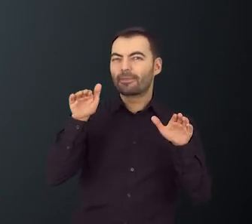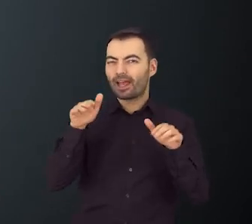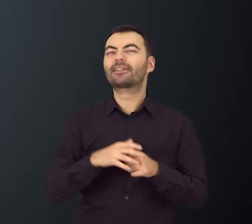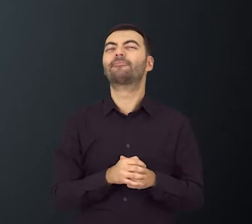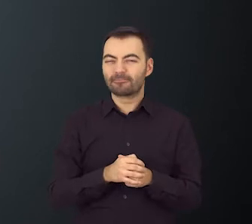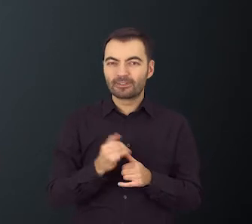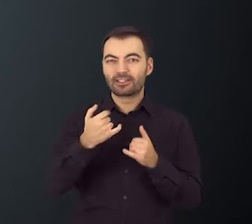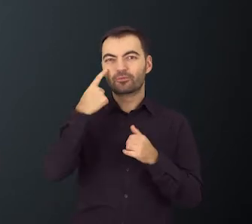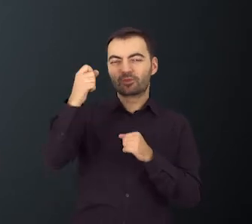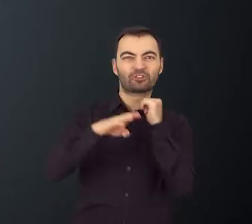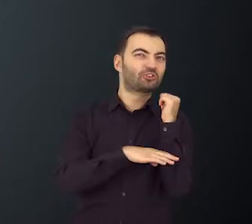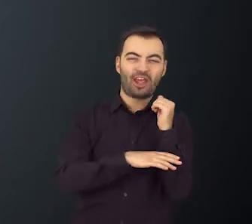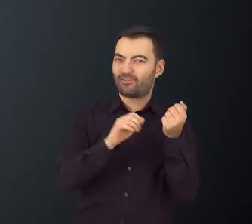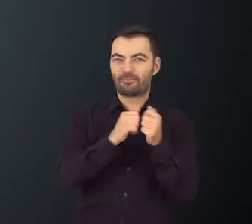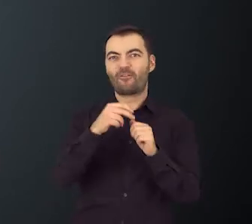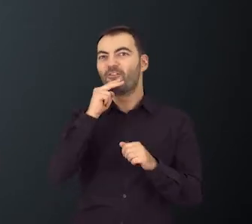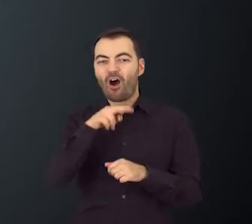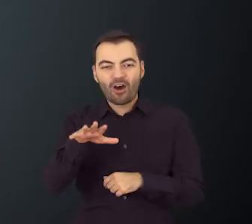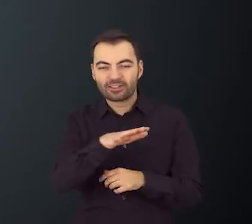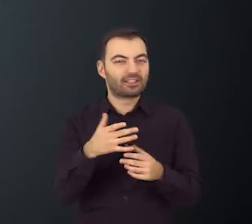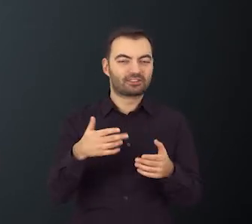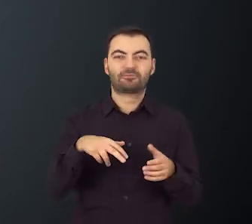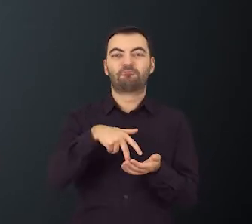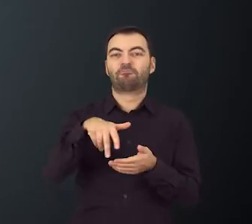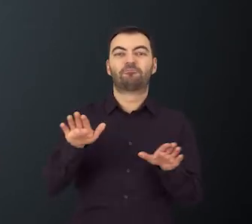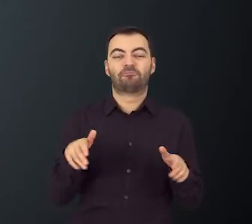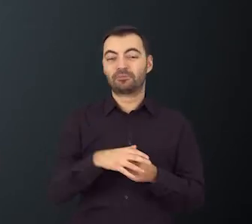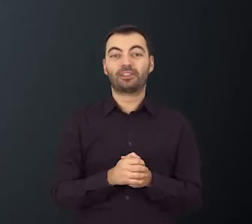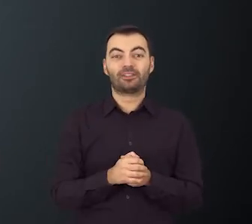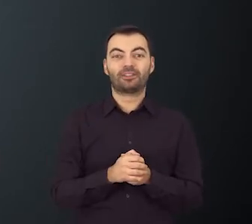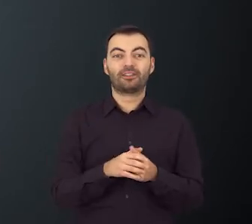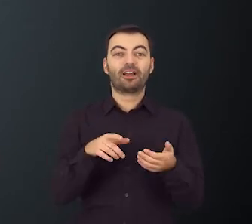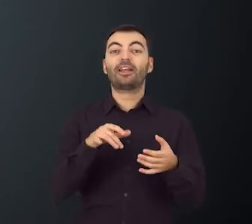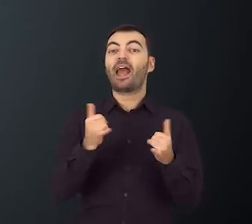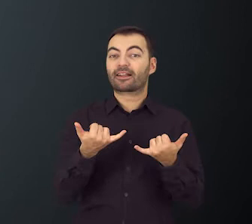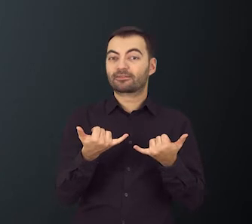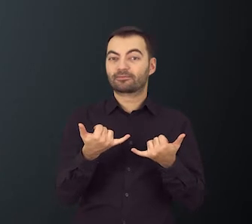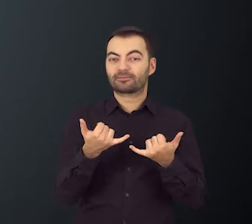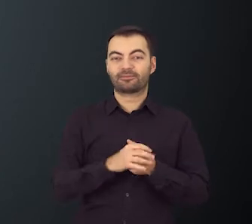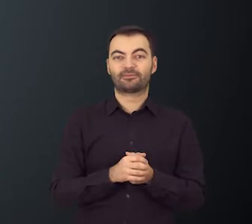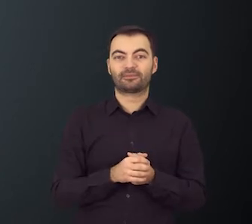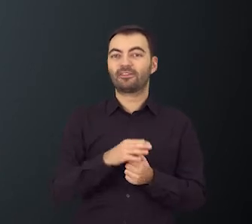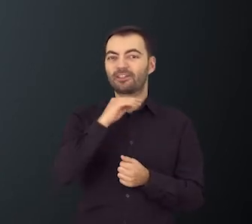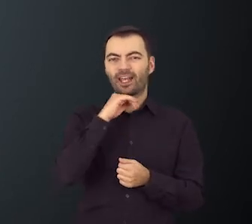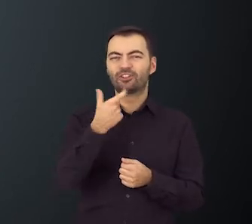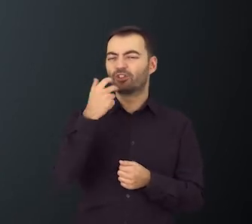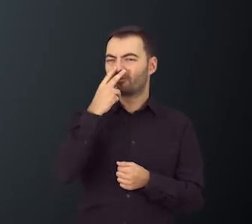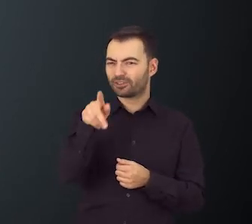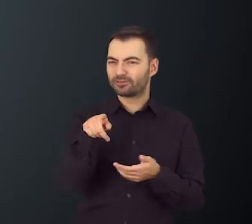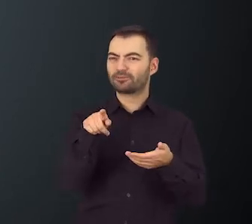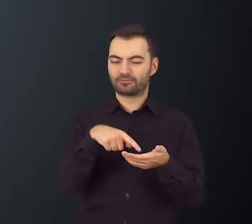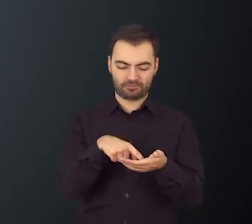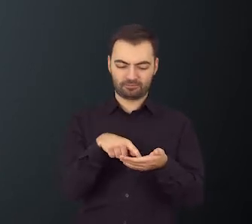ptaka, którego zobaczymy na drzewie, na wodzie czy na ziemi. Możemy znaleźć go na podstawie tylko tego, co